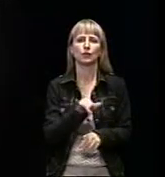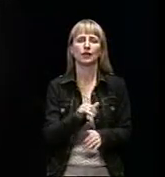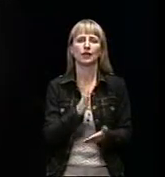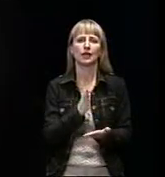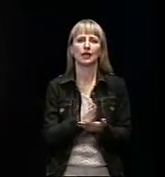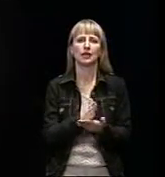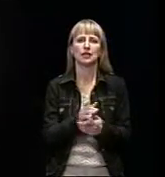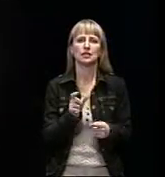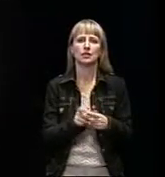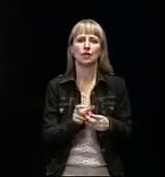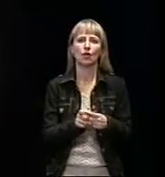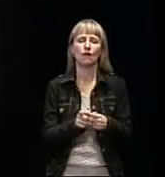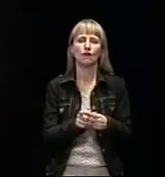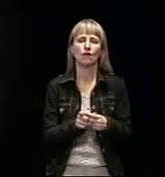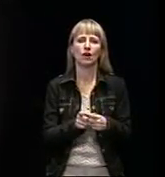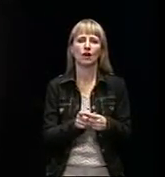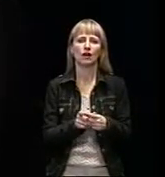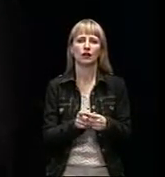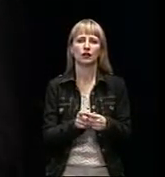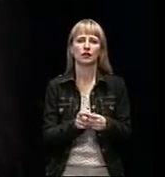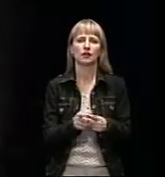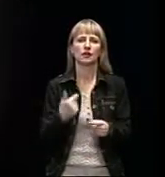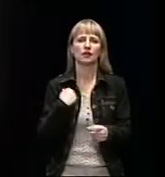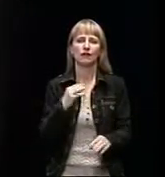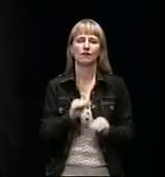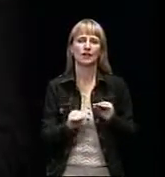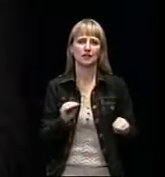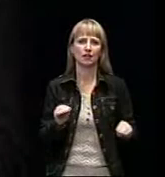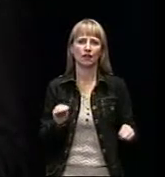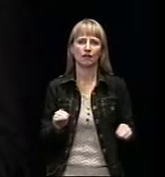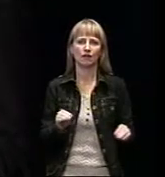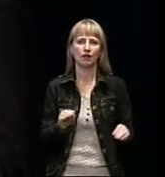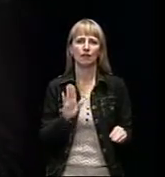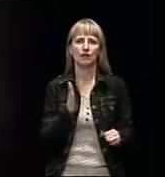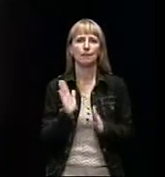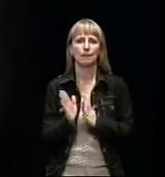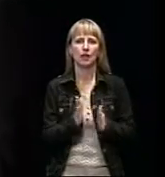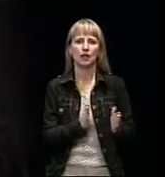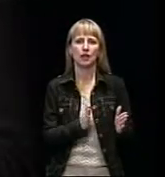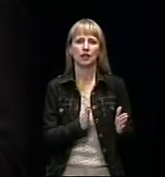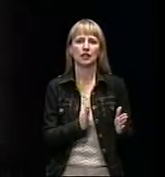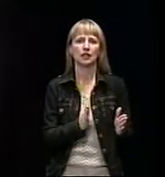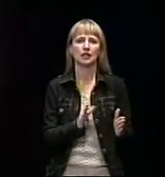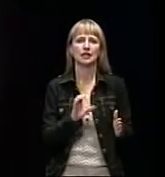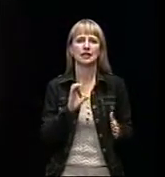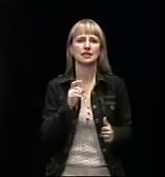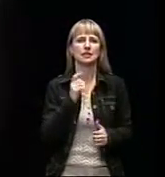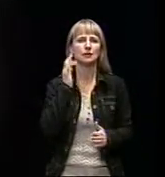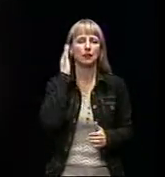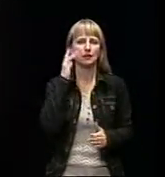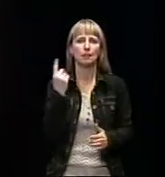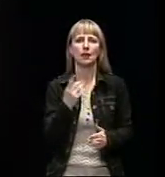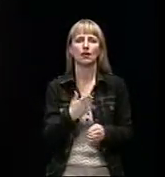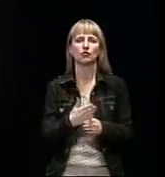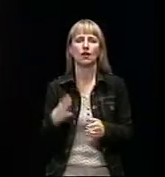ругательное слово, концепт, да, но все-таки есть. Я выстраивал вещи в определенном порядке, с определенным смыслом. И вот в первую